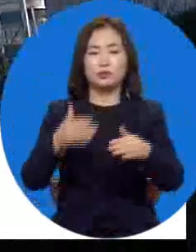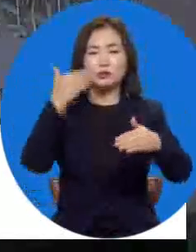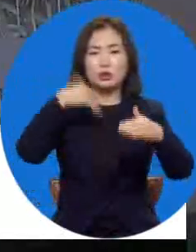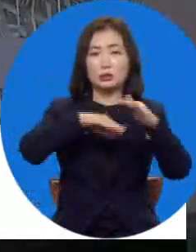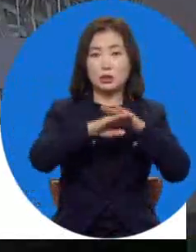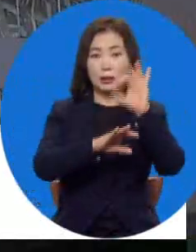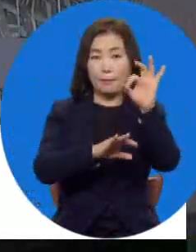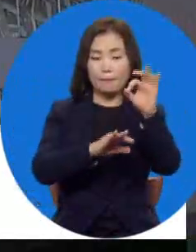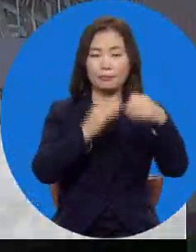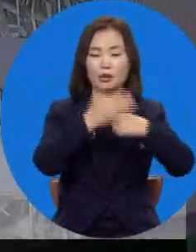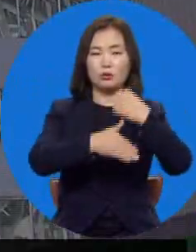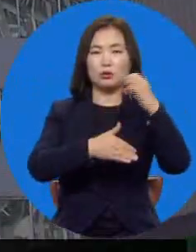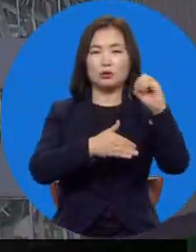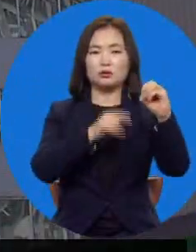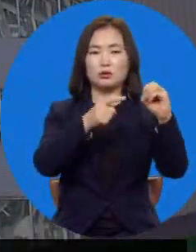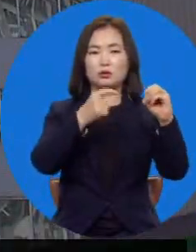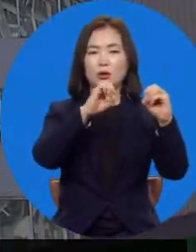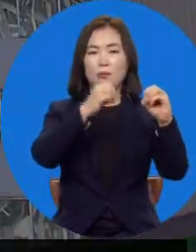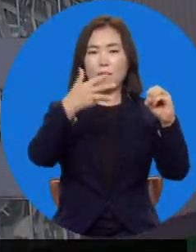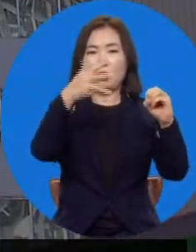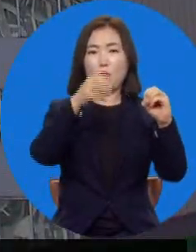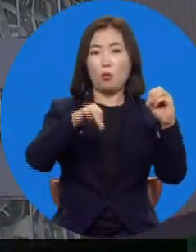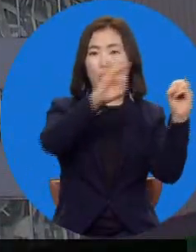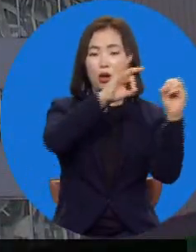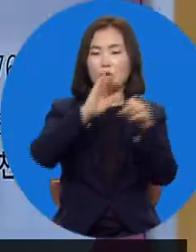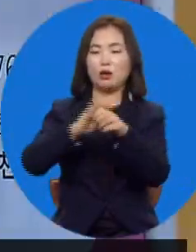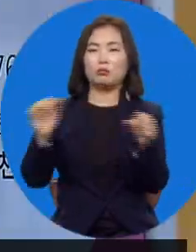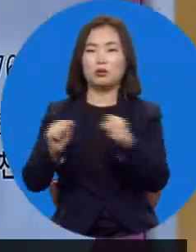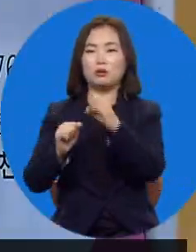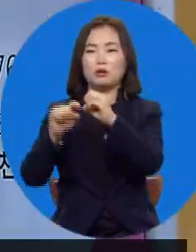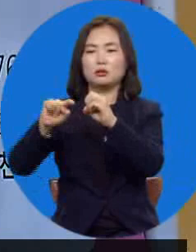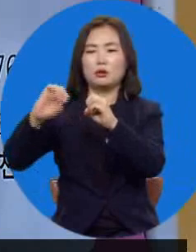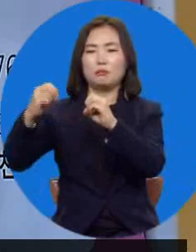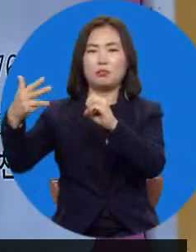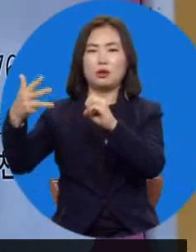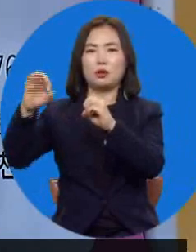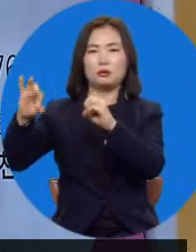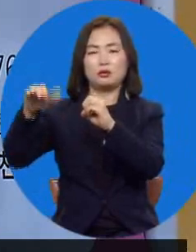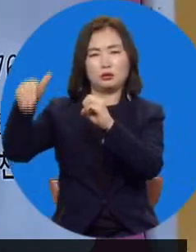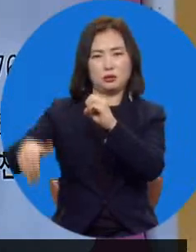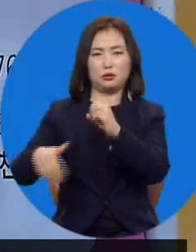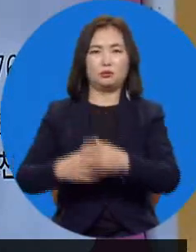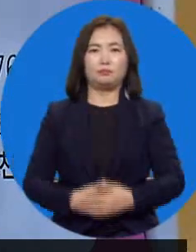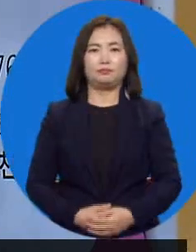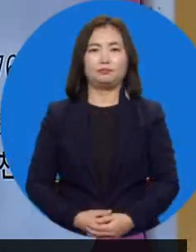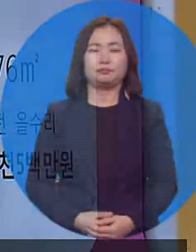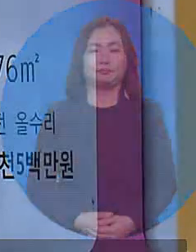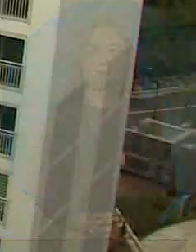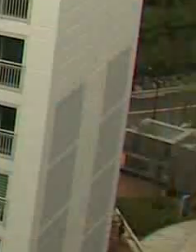값을 경우에는 대구는 0.08% 올랐고 경북은 0.08% 되셨습니다